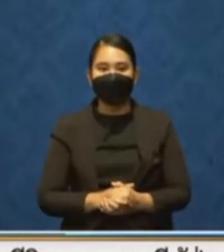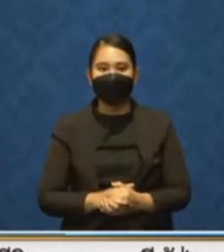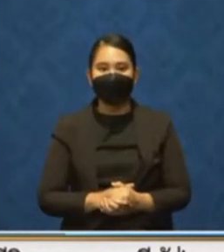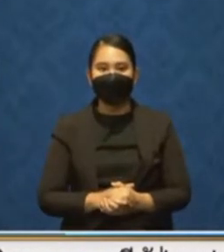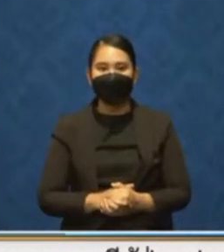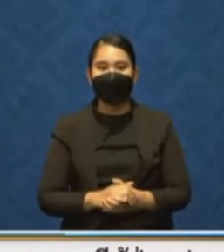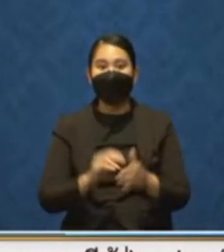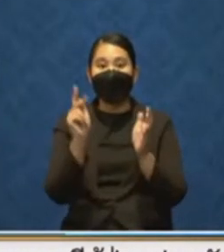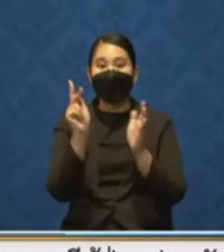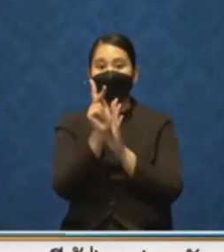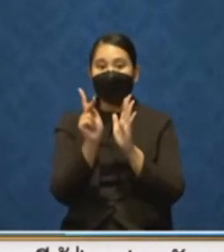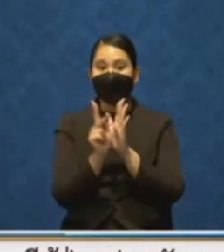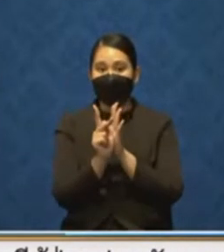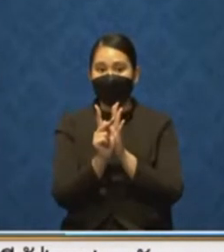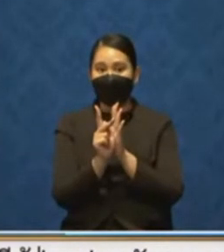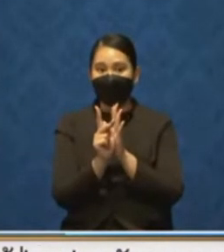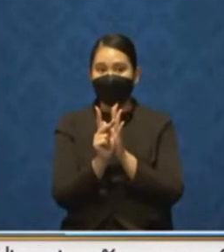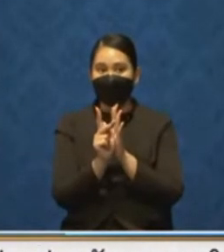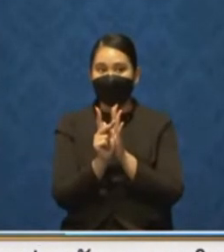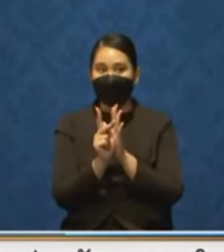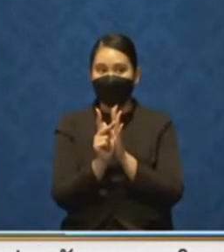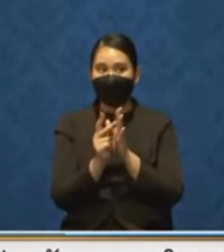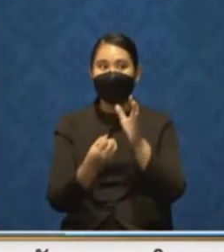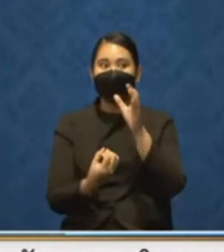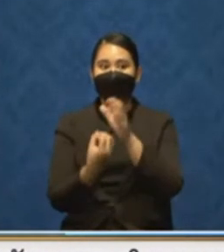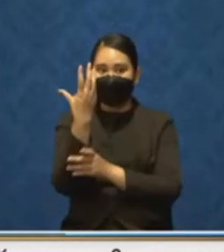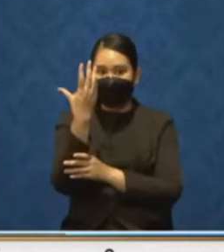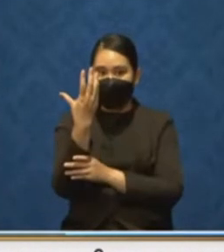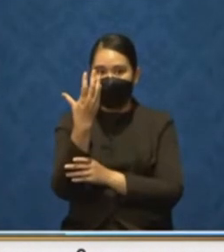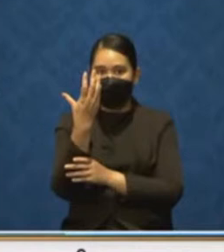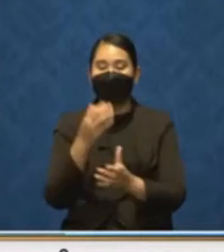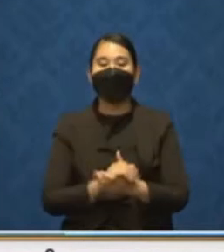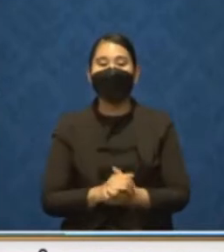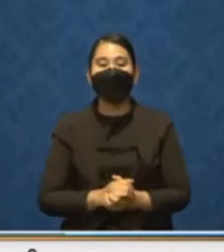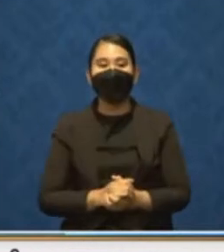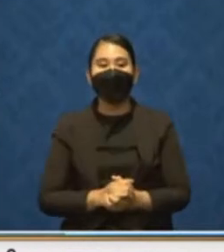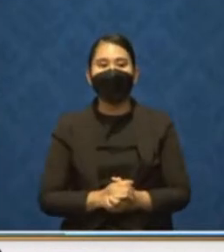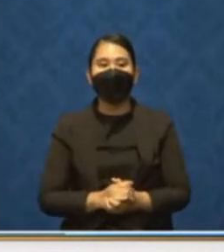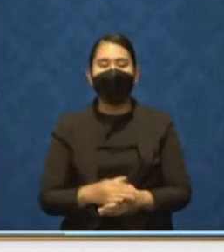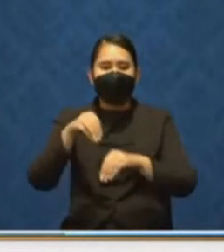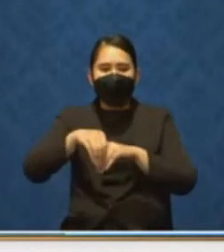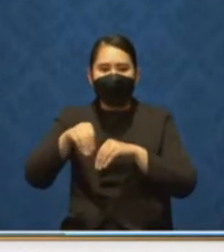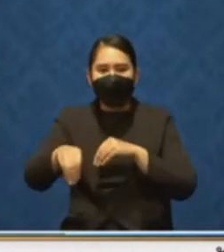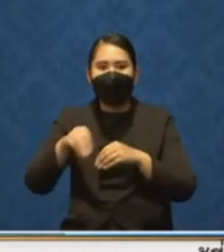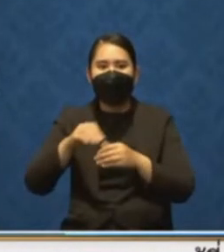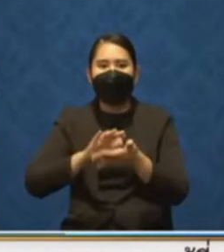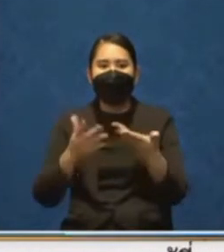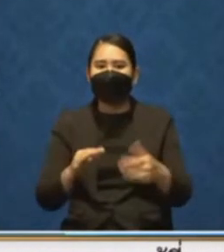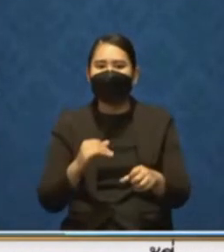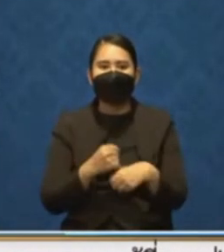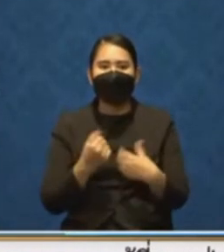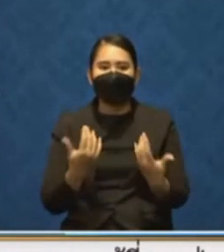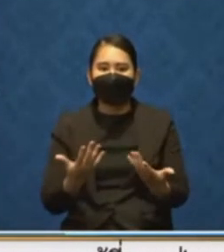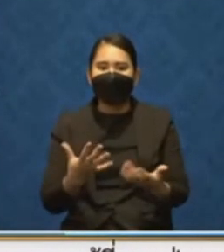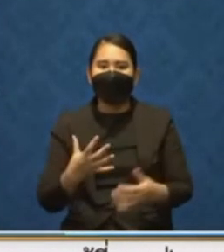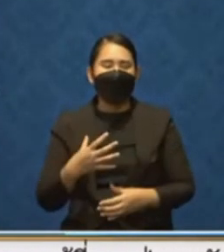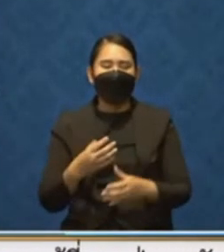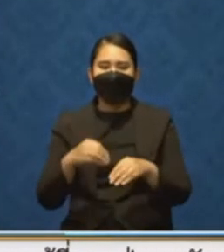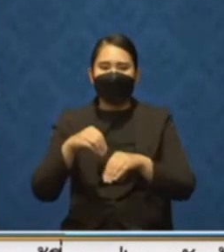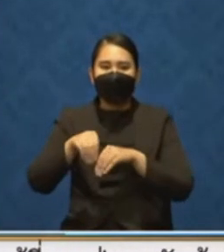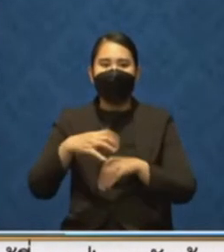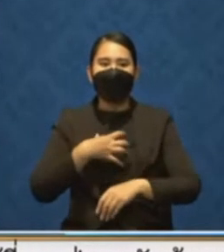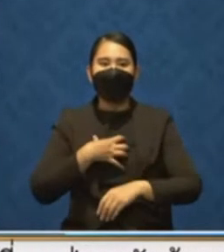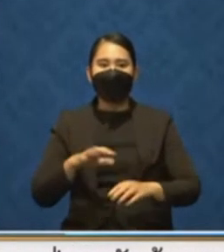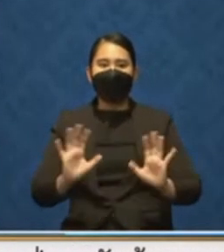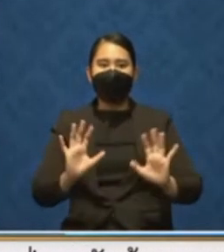คือกฎหมายปลดล็อคไม่มีการ 58ชนิดและเดิมก็มีปัญหาอยู่ตรงนี้และปลูกไว้จะทำไงเอาไปไหนก็ไม่อาจถูกวันนี้ก็แก้ไข